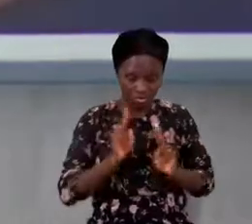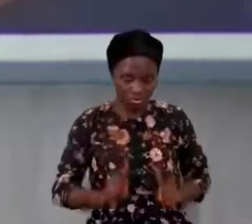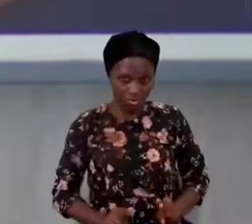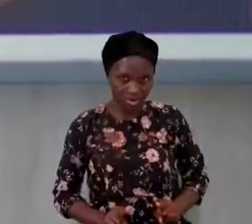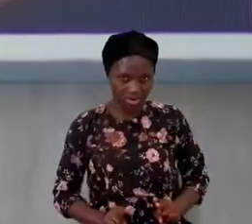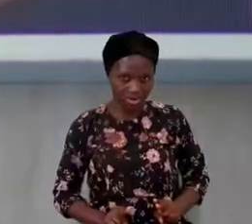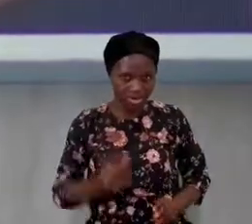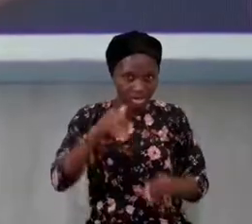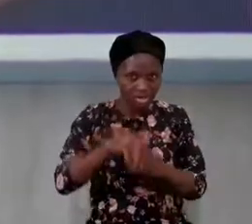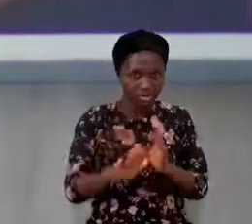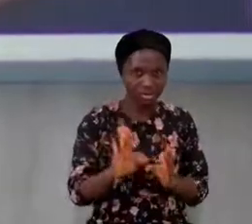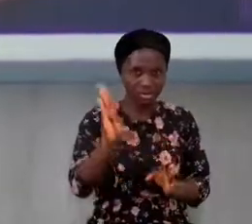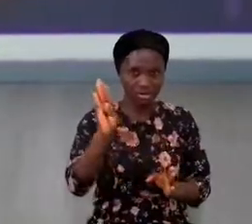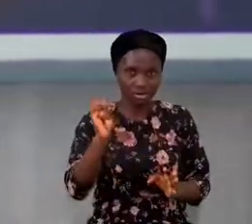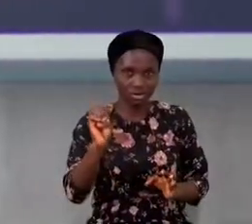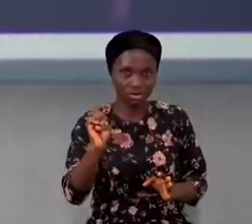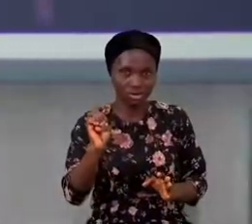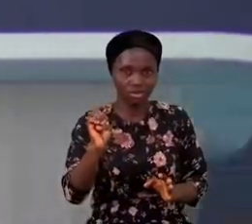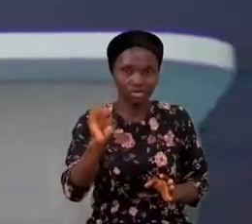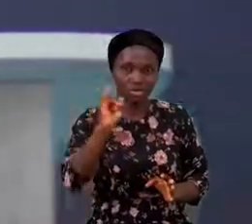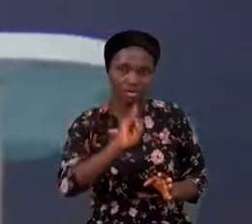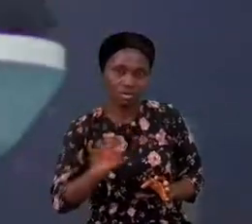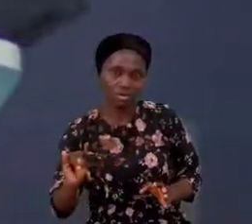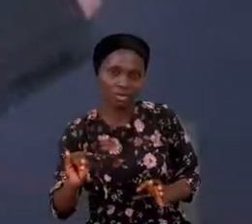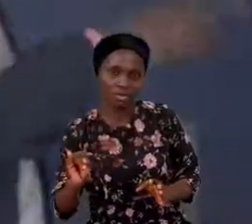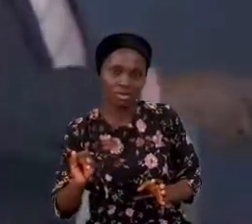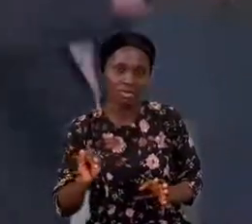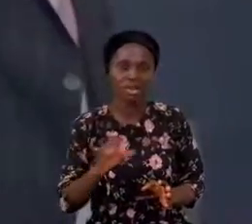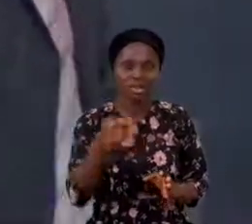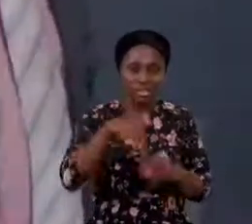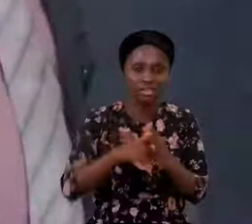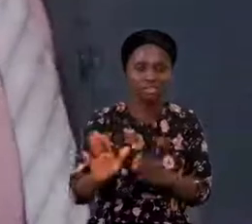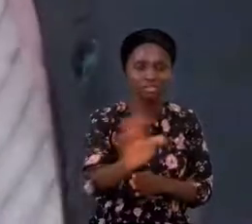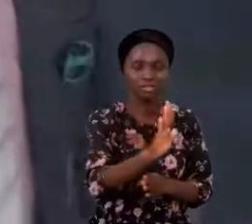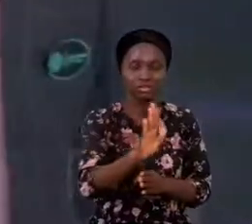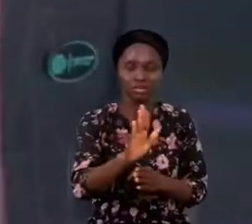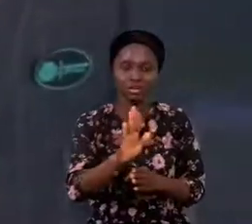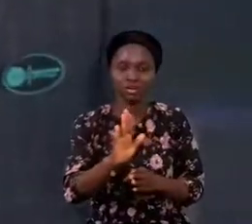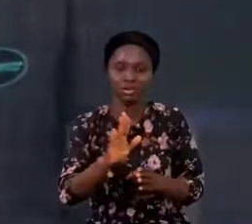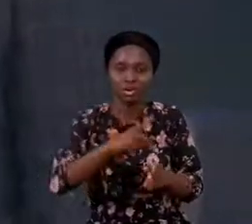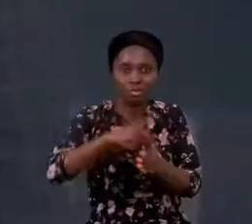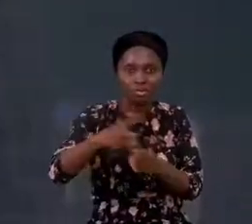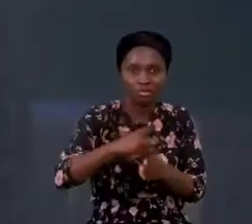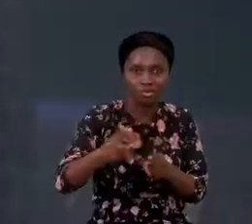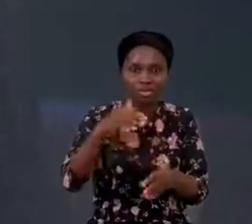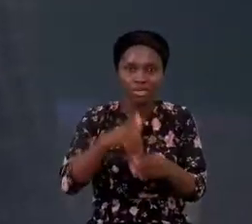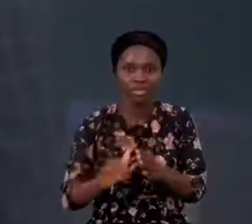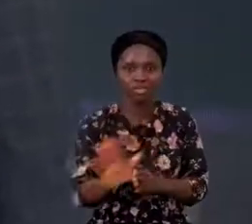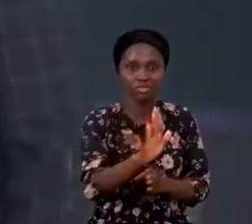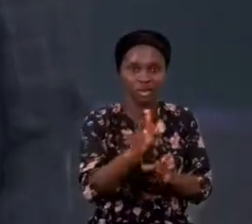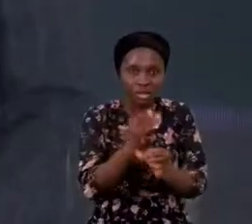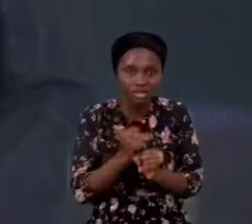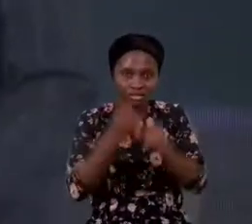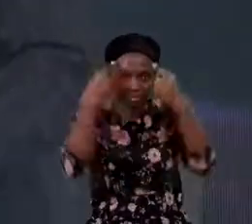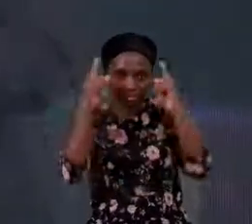réalisations, la richesse dans tes études, la distinction. Et il dit que c'est